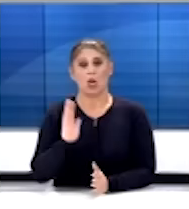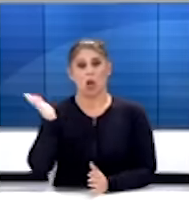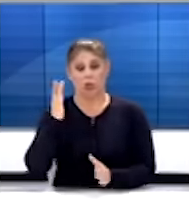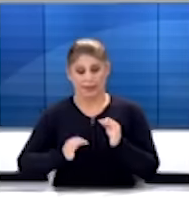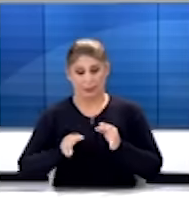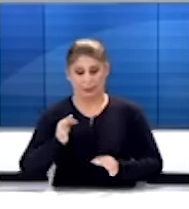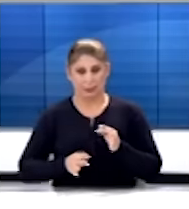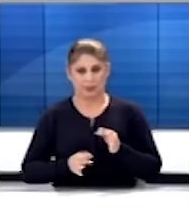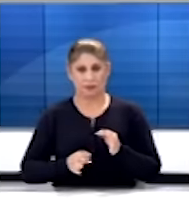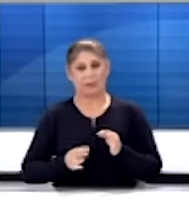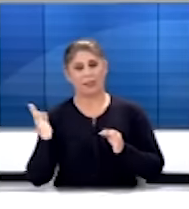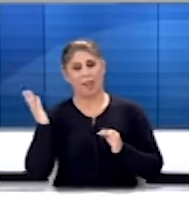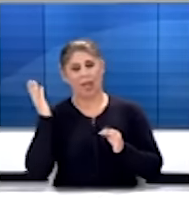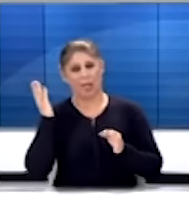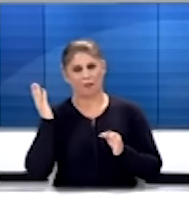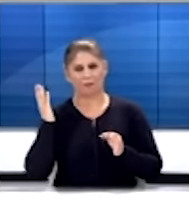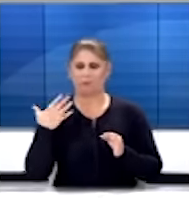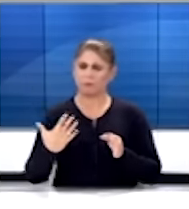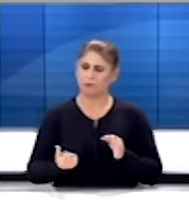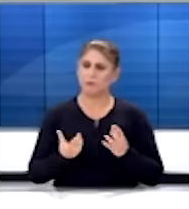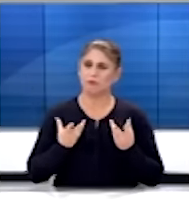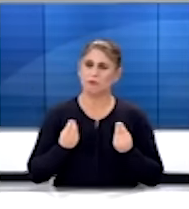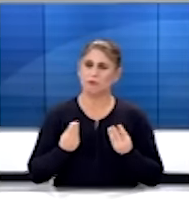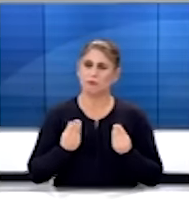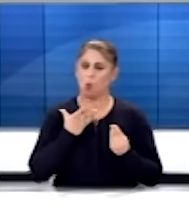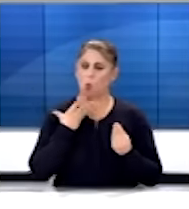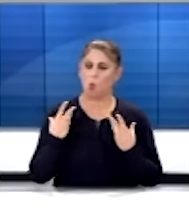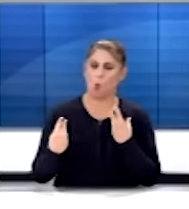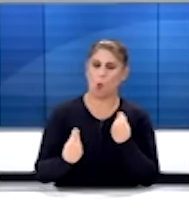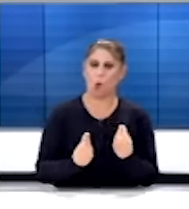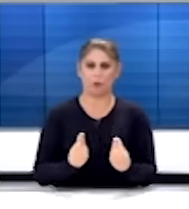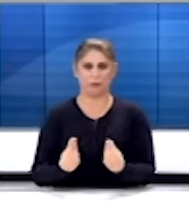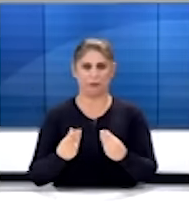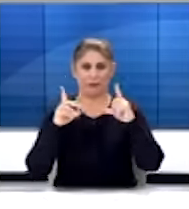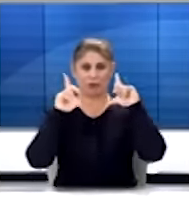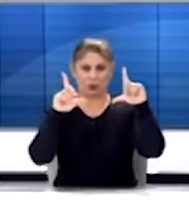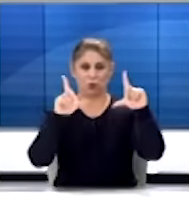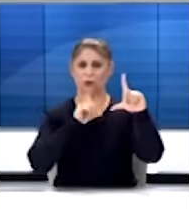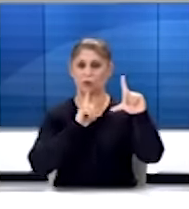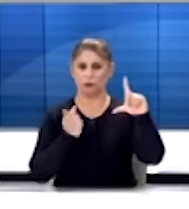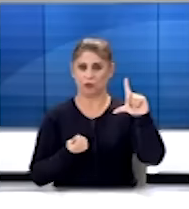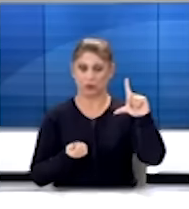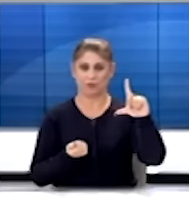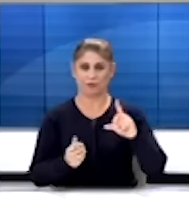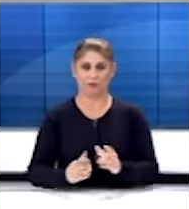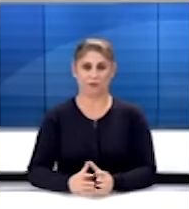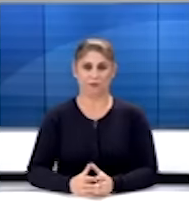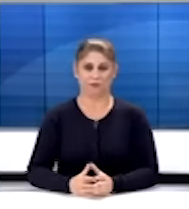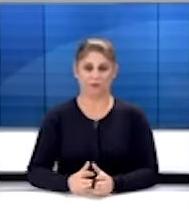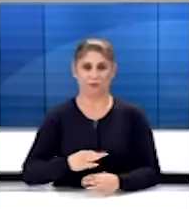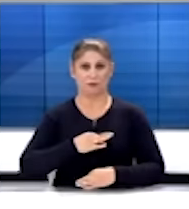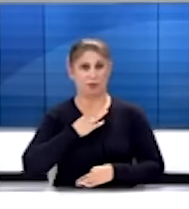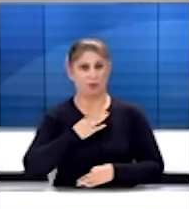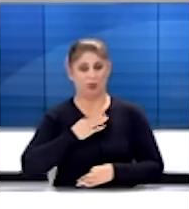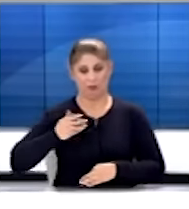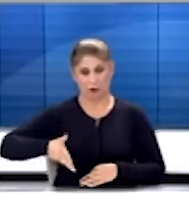συζητάτε, δήθεν, δίνετε μια πολύ ωραιοποιημένη εικόνα. Όπως κάνατε, κύριε